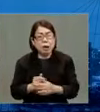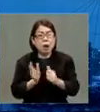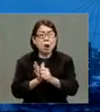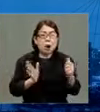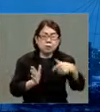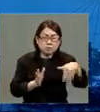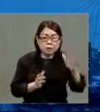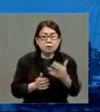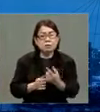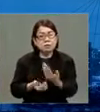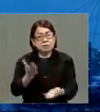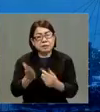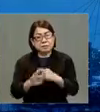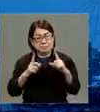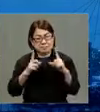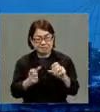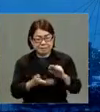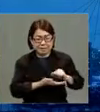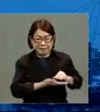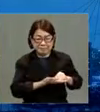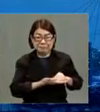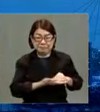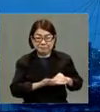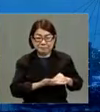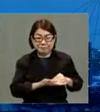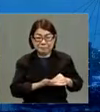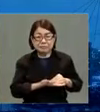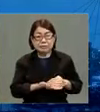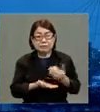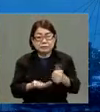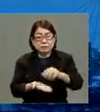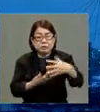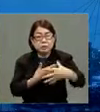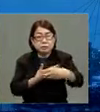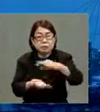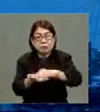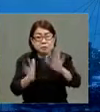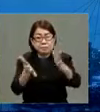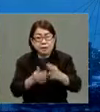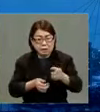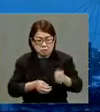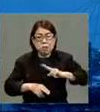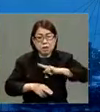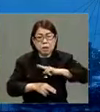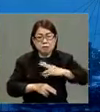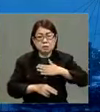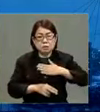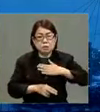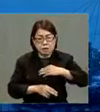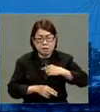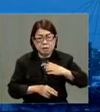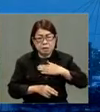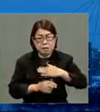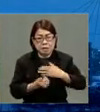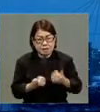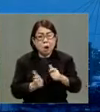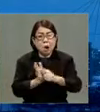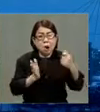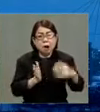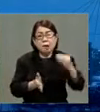แคปเจอร์ไปดูส่วนตัวก็ได้นะครับเพราะว่าระบบไม่มีการเก็บอะไรกับท่านไว้อยู่แล้วนะครับท่านก็เก็บไปดูส่วนตัวได้เลยว่าท่านเช็คเอาท์ไปแล้ว